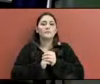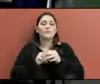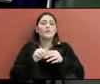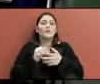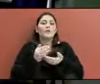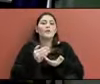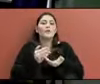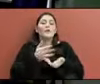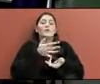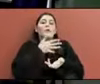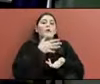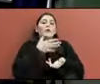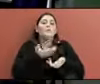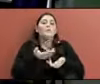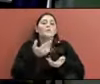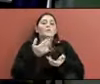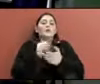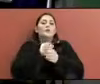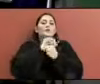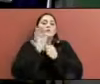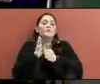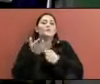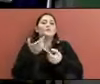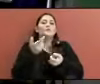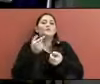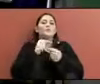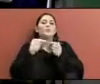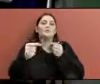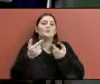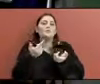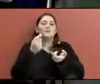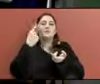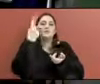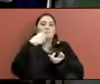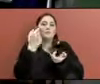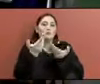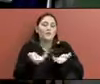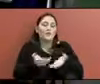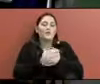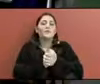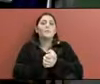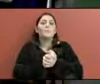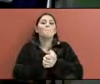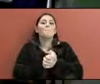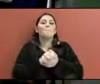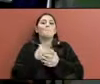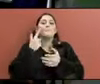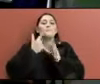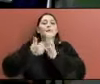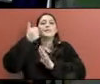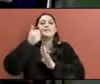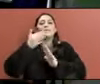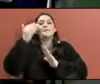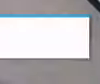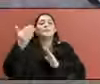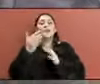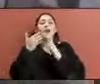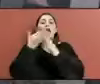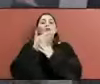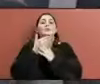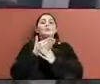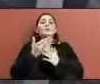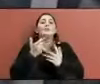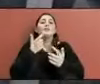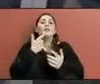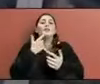Malumunuz Covid sürecinden dolayı 2020 yılı aslında Cumhurbaşkanımız tarafından erişilebilirlik yılı